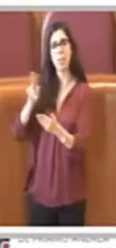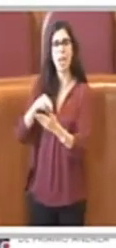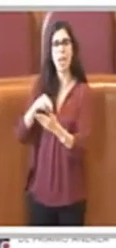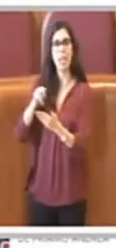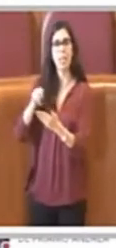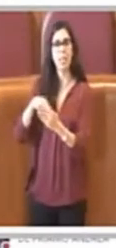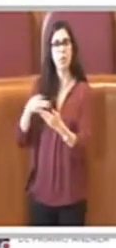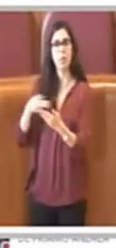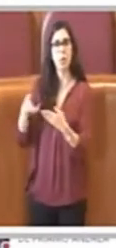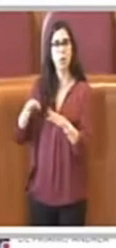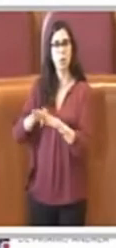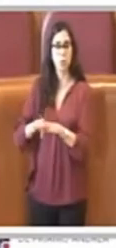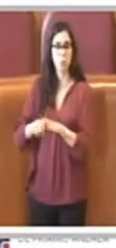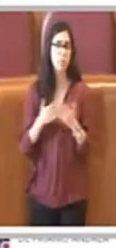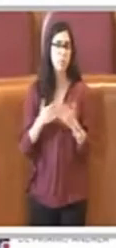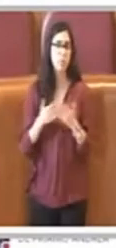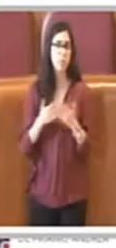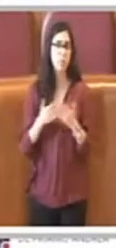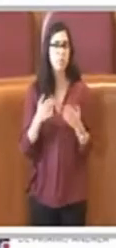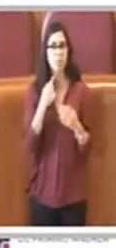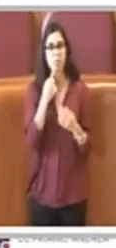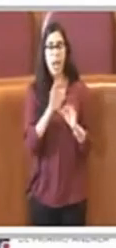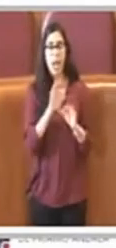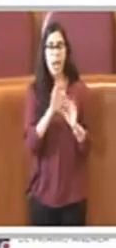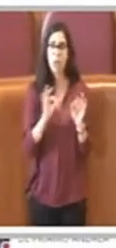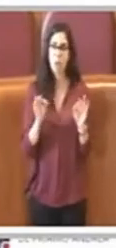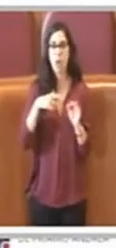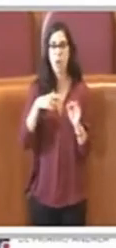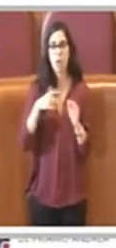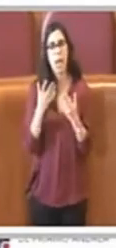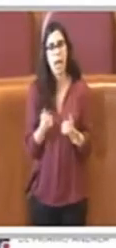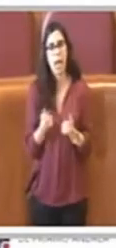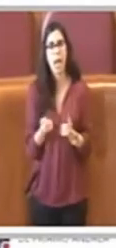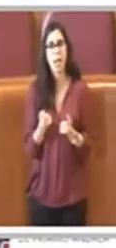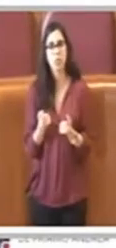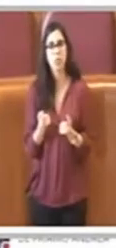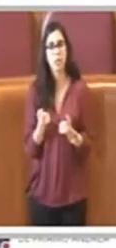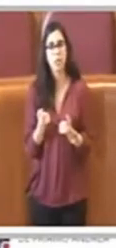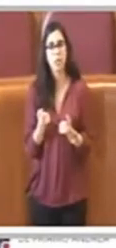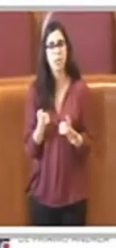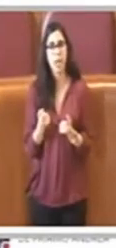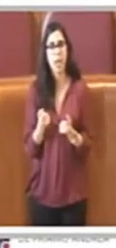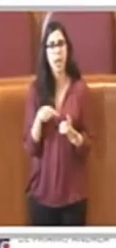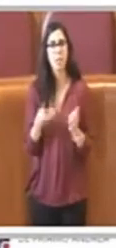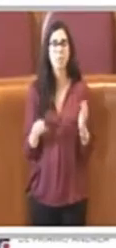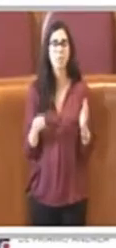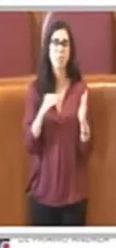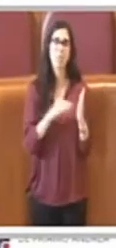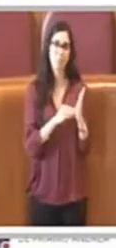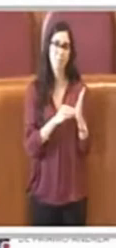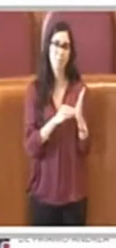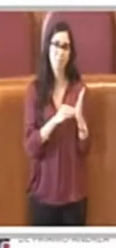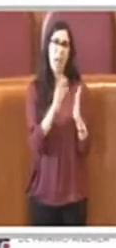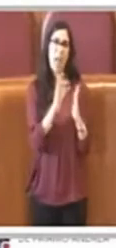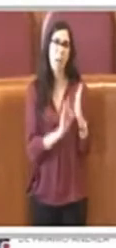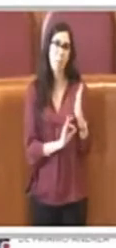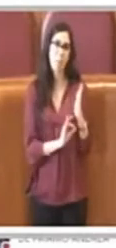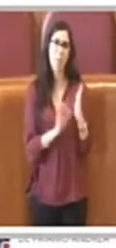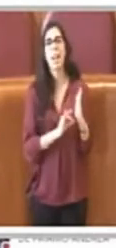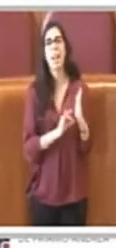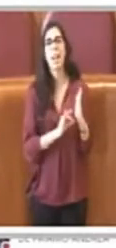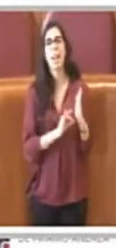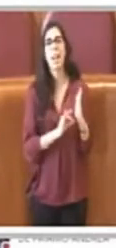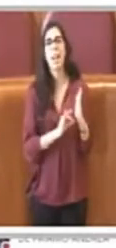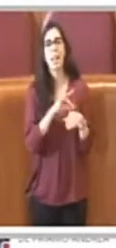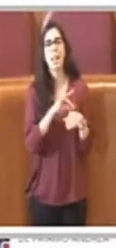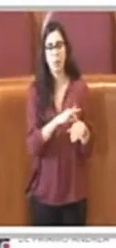Quindi ecco, come dicevo, alcune cose le abbiamo accolte e sono state poi riportate diciamo, in alcuni punti di queste linee guida.